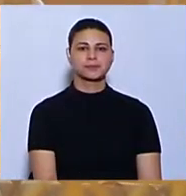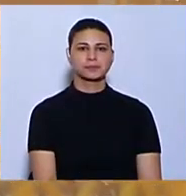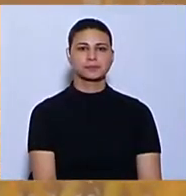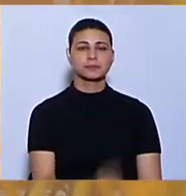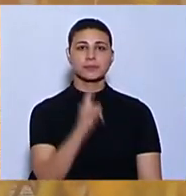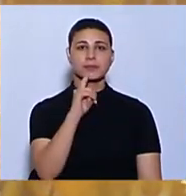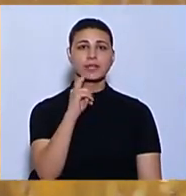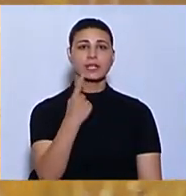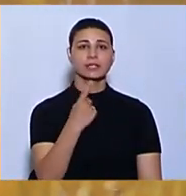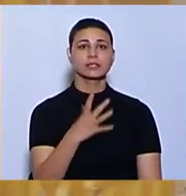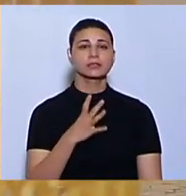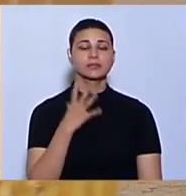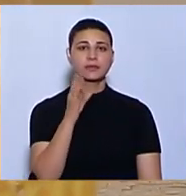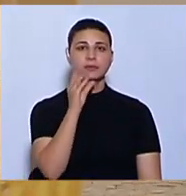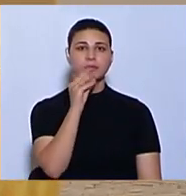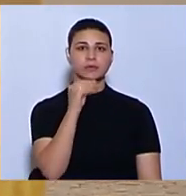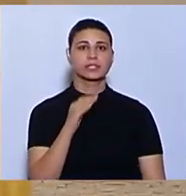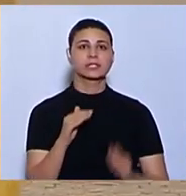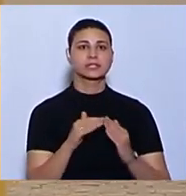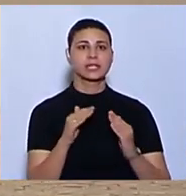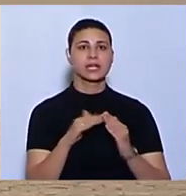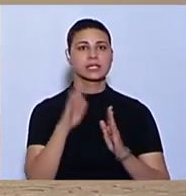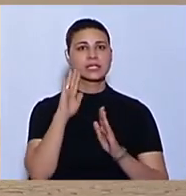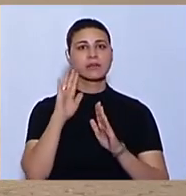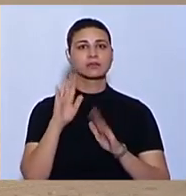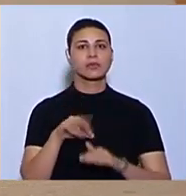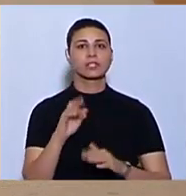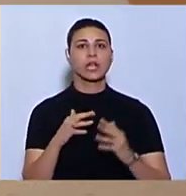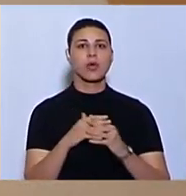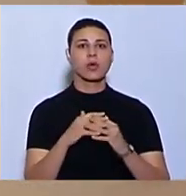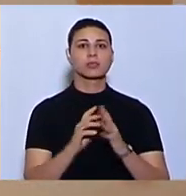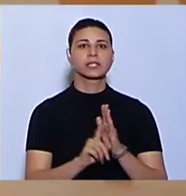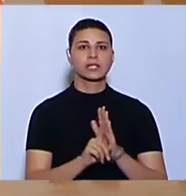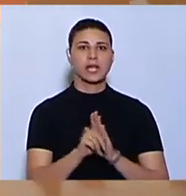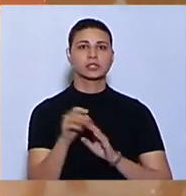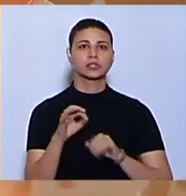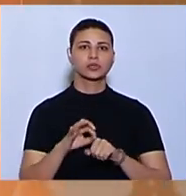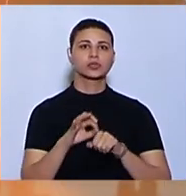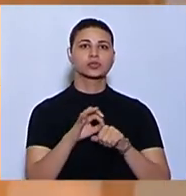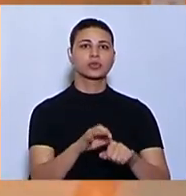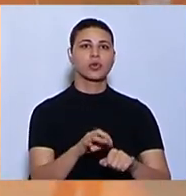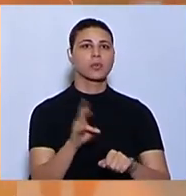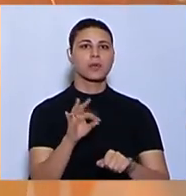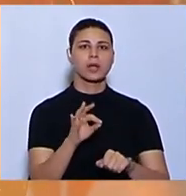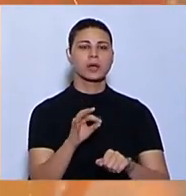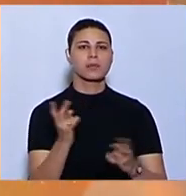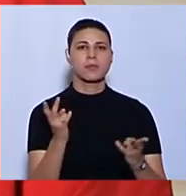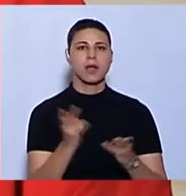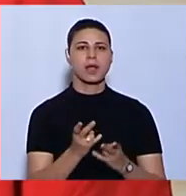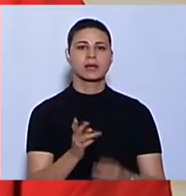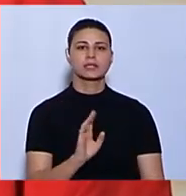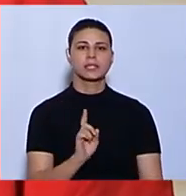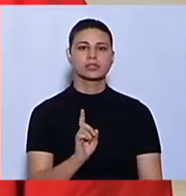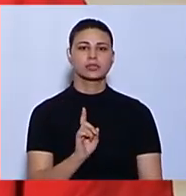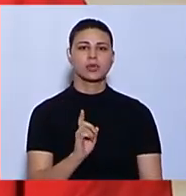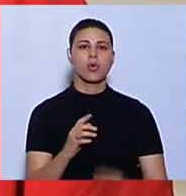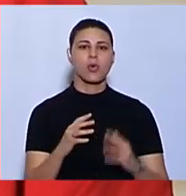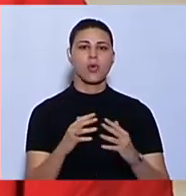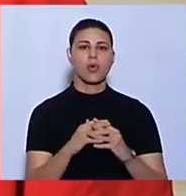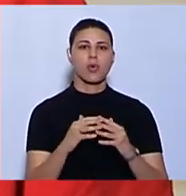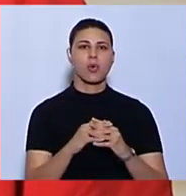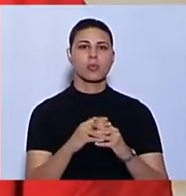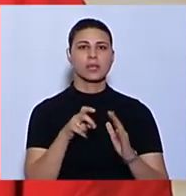ერთი წლის ვიყავი, როცა სახლის დატოვება მოგვიწია და ომი დაიწყო, მაგრამ საერთოდ არ არის საჭირო ომ